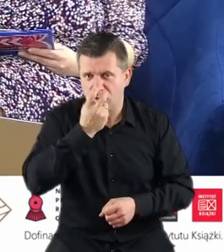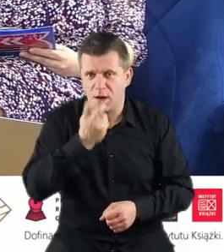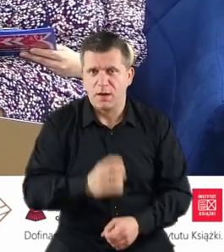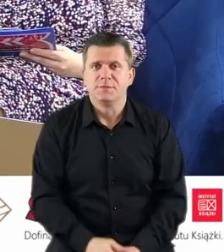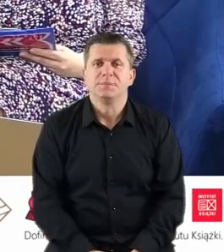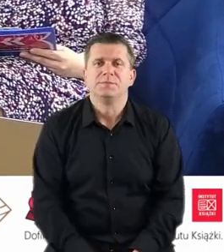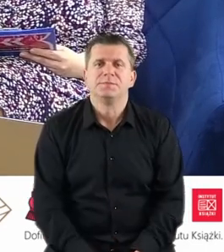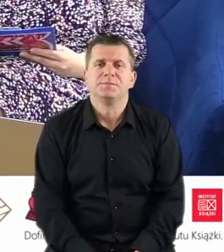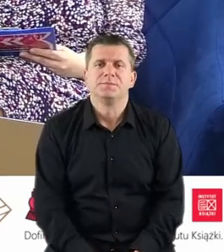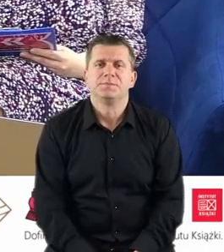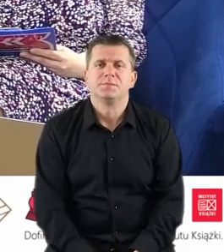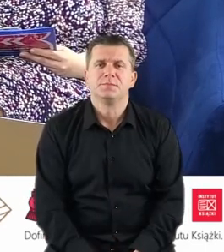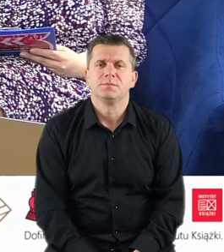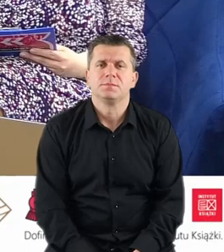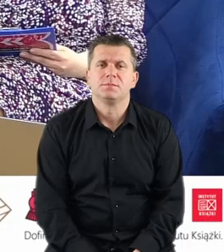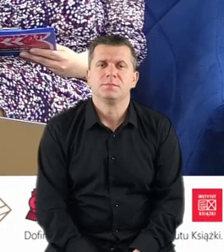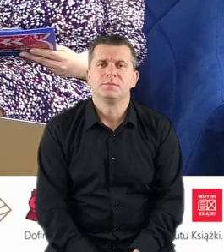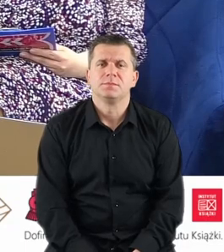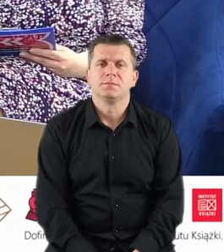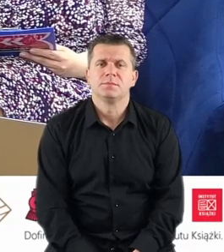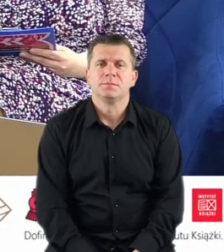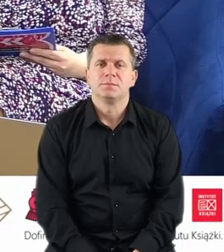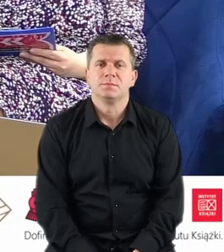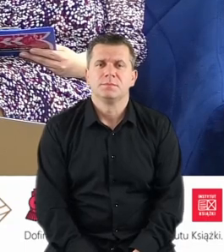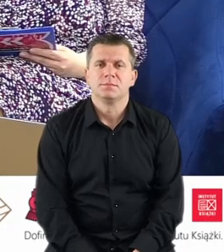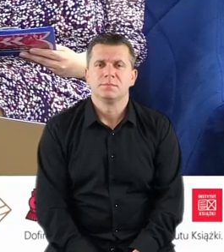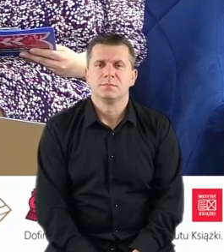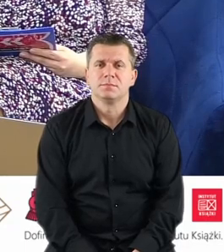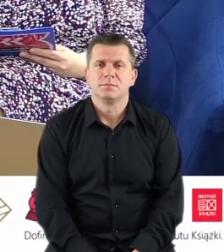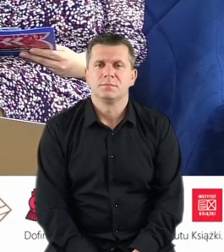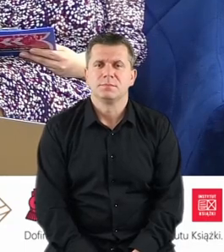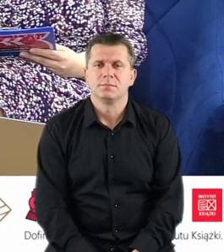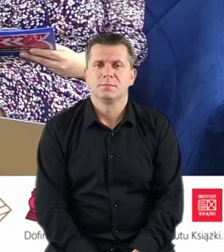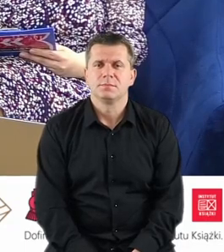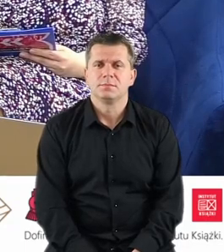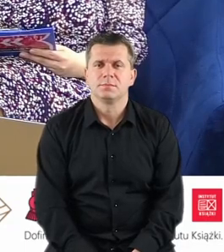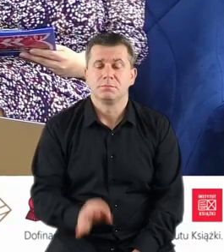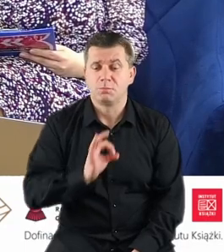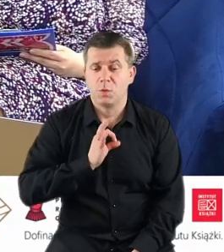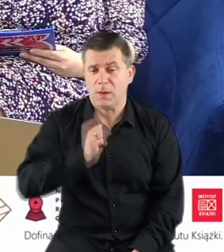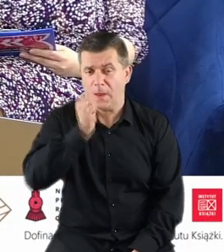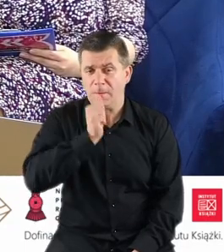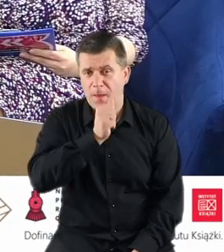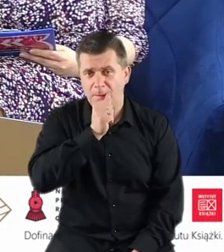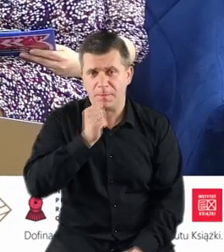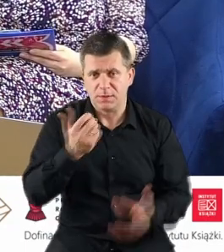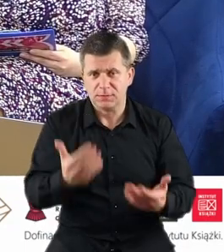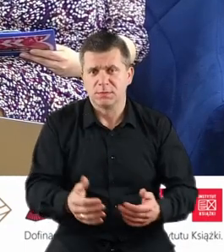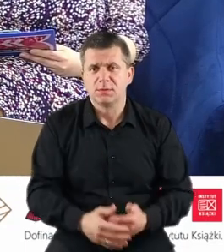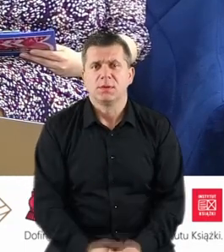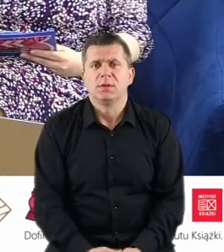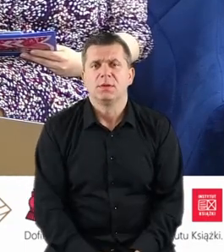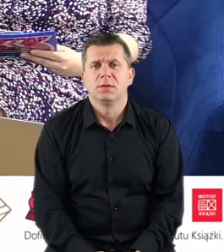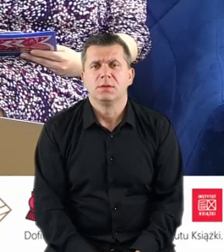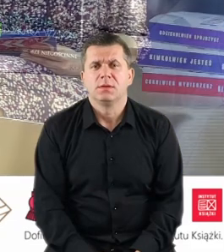poczytać, co tam inni robią. Ja też, bo też taka moja tajemnica jest taka, że